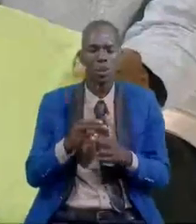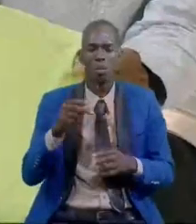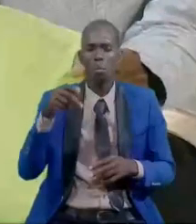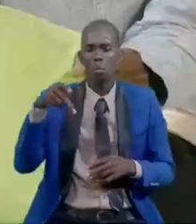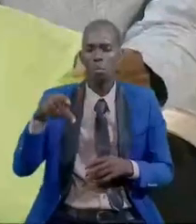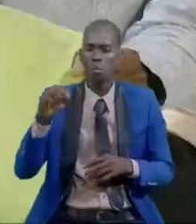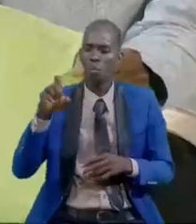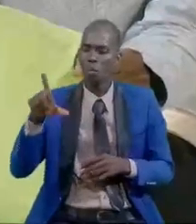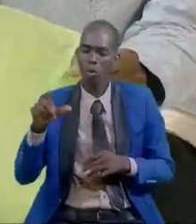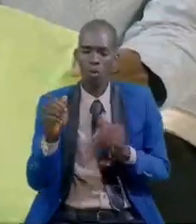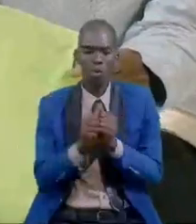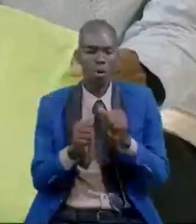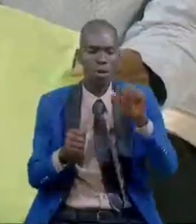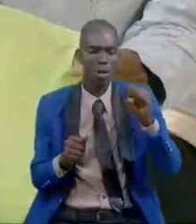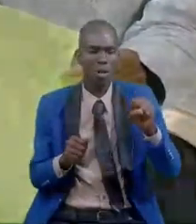prié, loué le Seigneur.